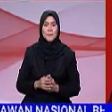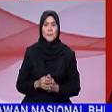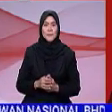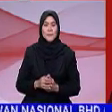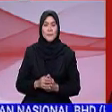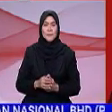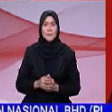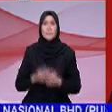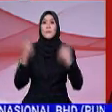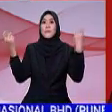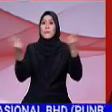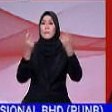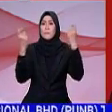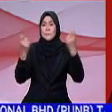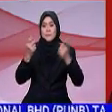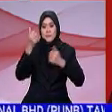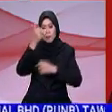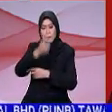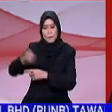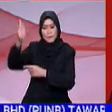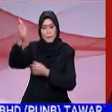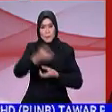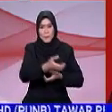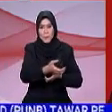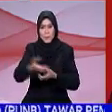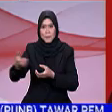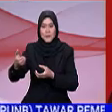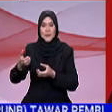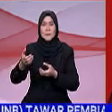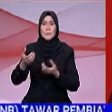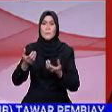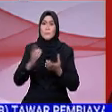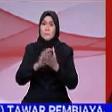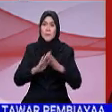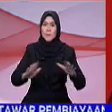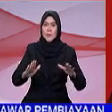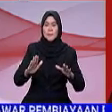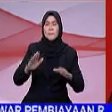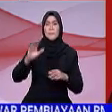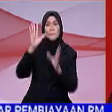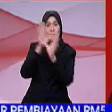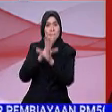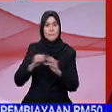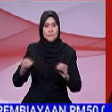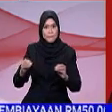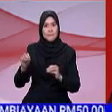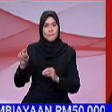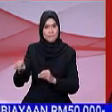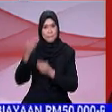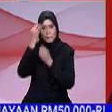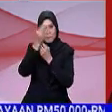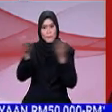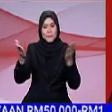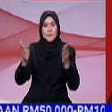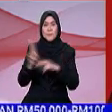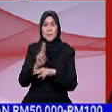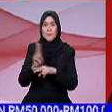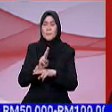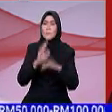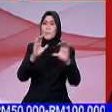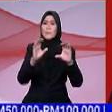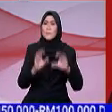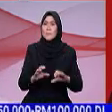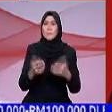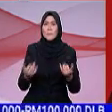Dalam majlis yang sama, Pengarah Bomba dan Penyelamat Malaysia JBPM Sarawak, Hirudin Rahman memberitahu pihaknya menggunakan